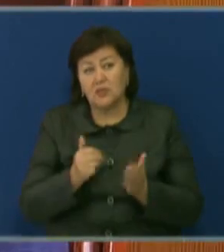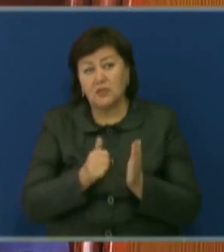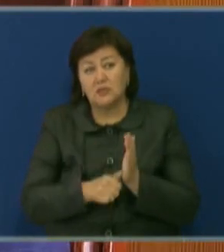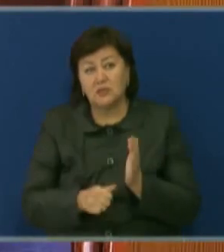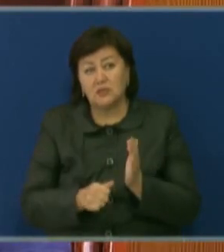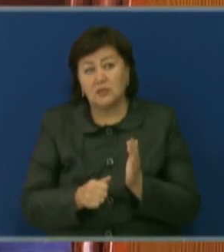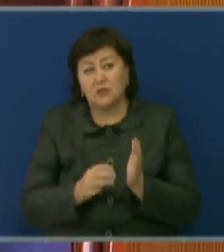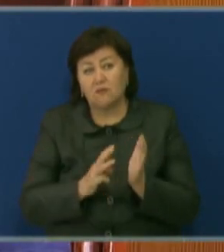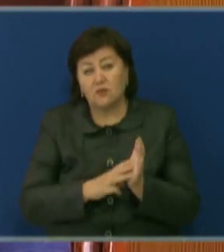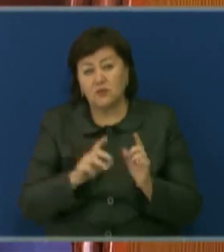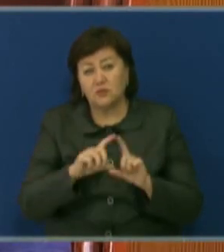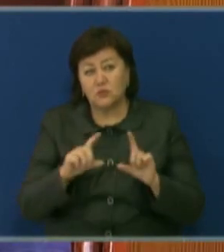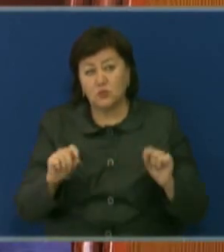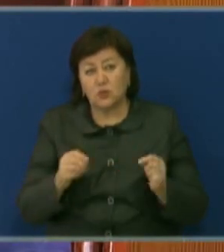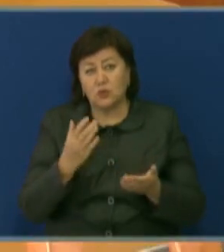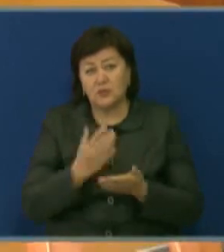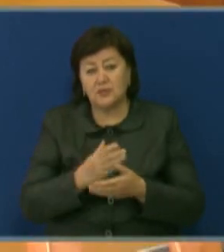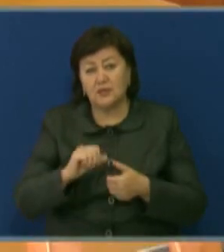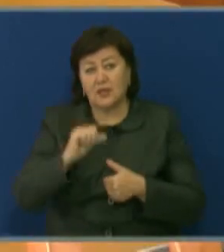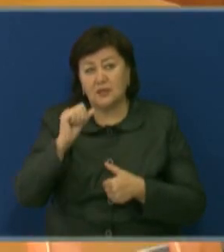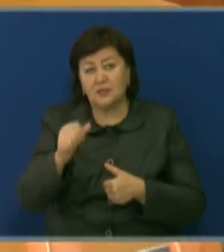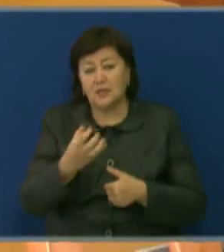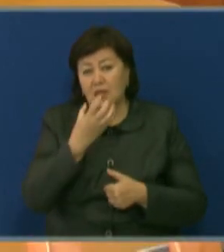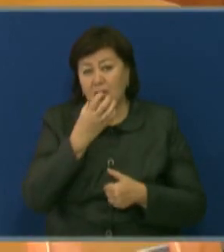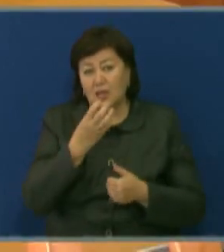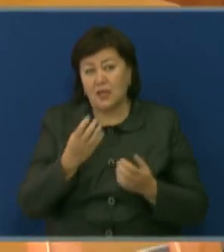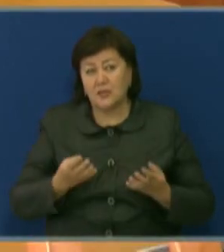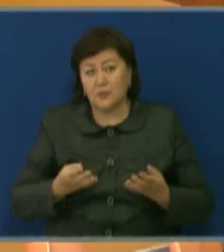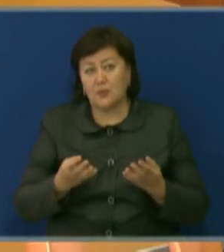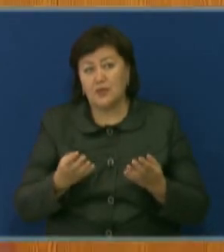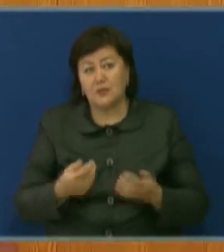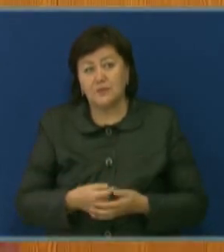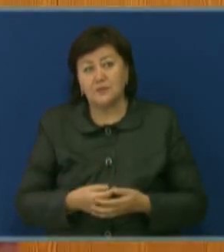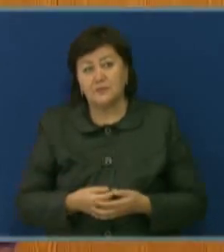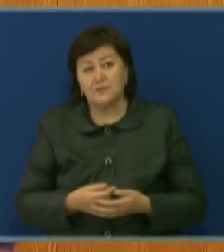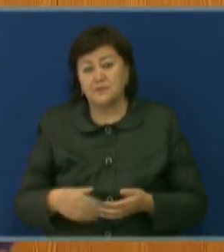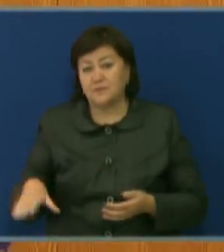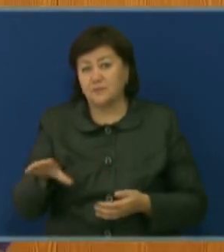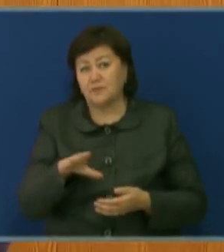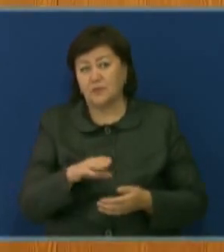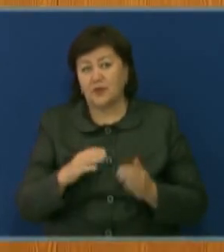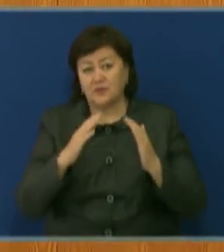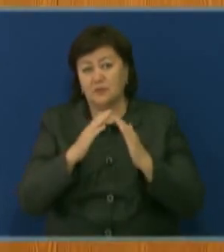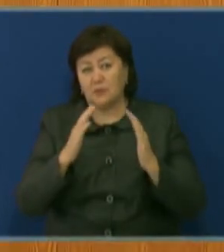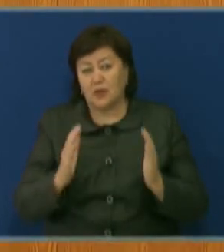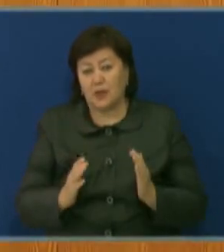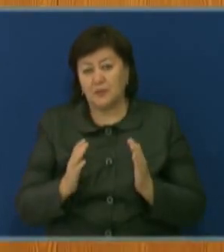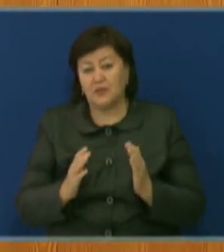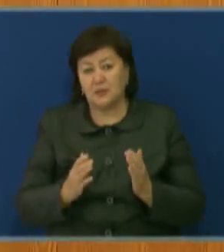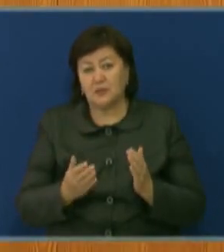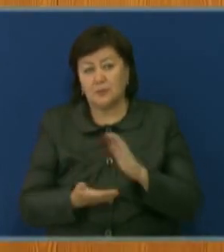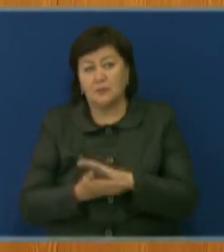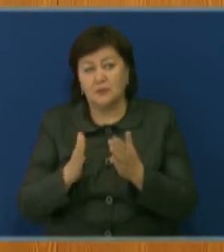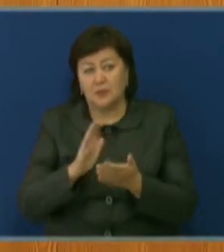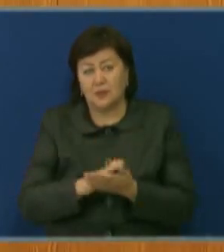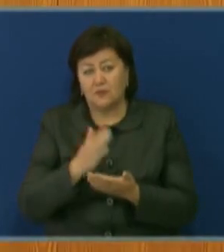отоплению. У 8 школ есть автономное отопление, говорит зам руководителя отдела образования. По всем объектам образования заключены договора на поставку